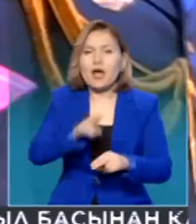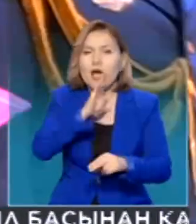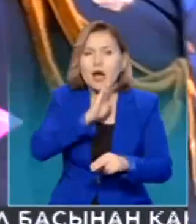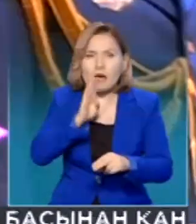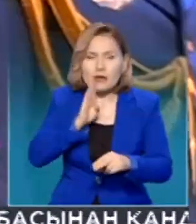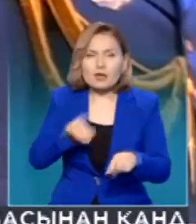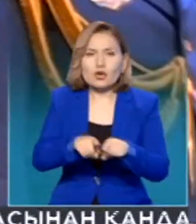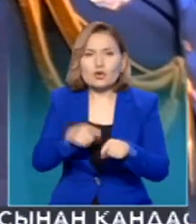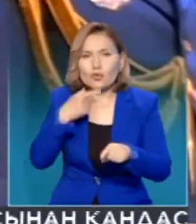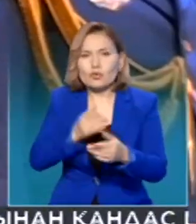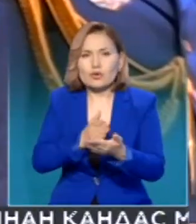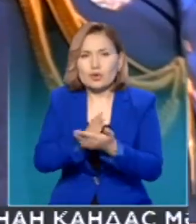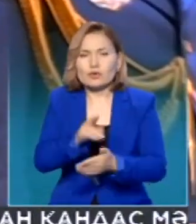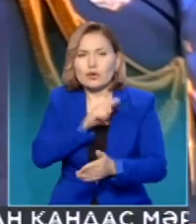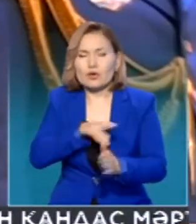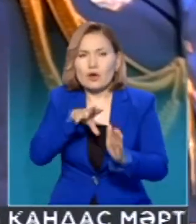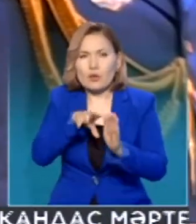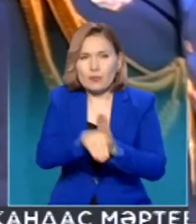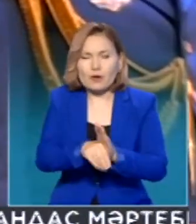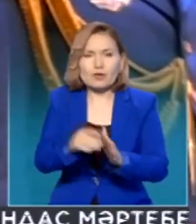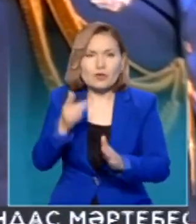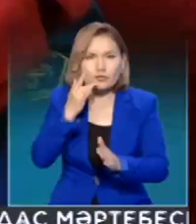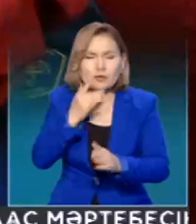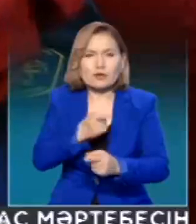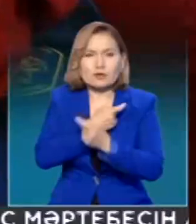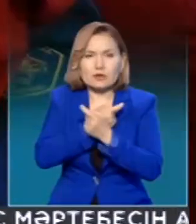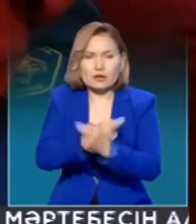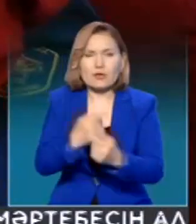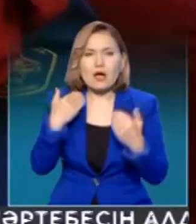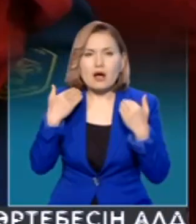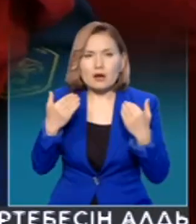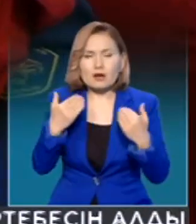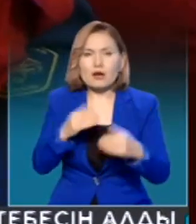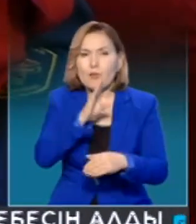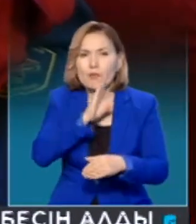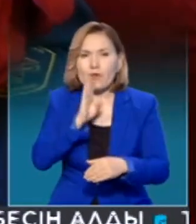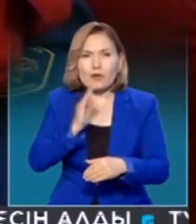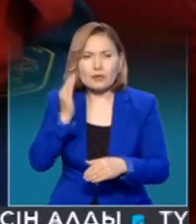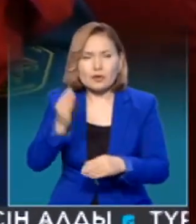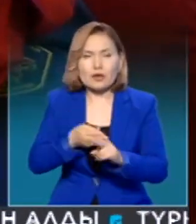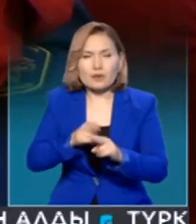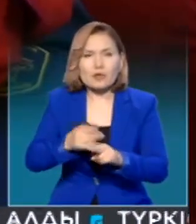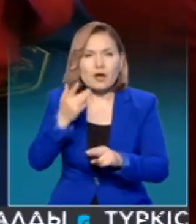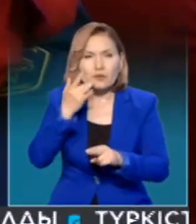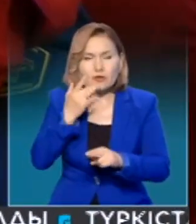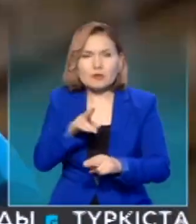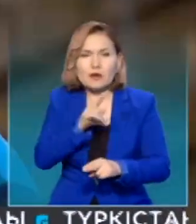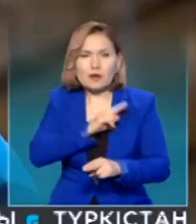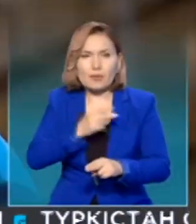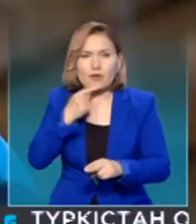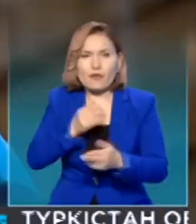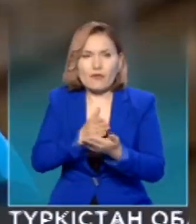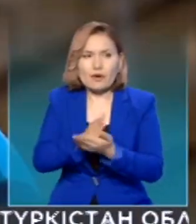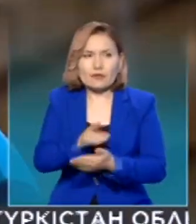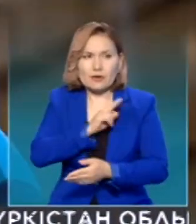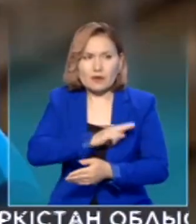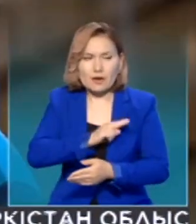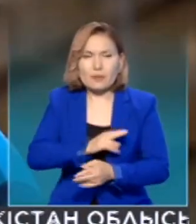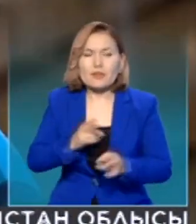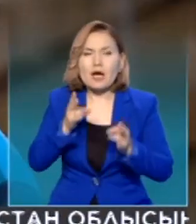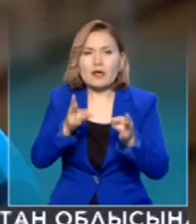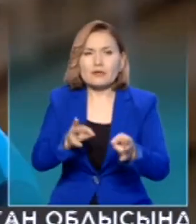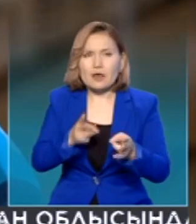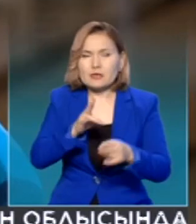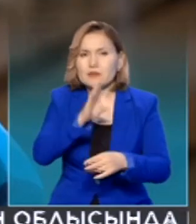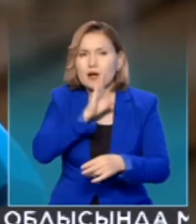нәзік жандылардың да қолынан келетін іс екенін дәлелдеп келе жатқан мақтаулы маман. Бүгінде құпия бөлімде қызмет атқарады. Нәзік жанды әйел азаматтар